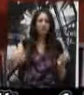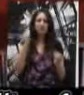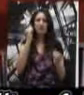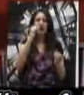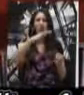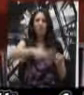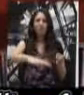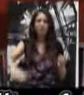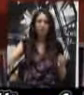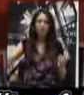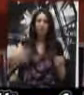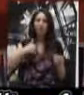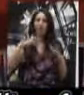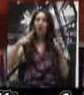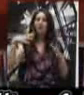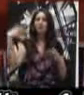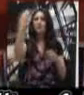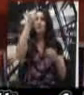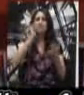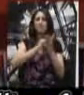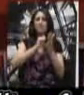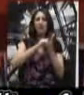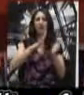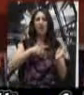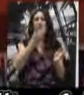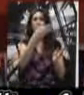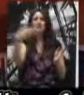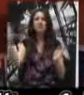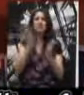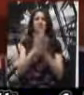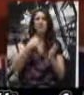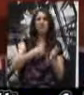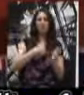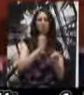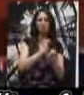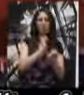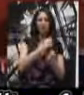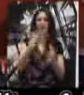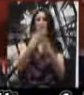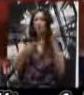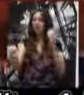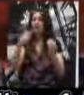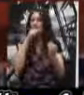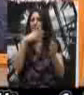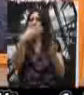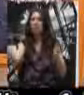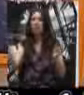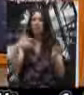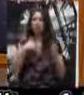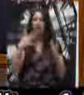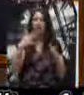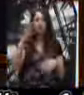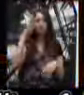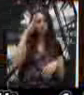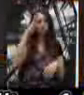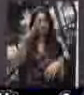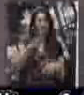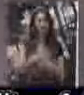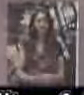عيال صغيرين، وخايفه لحسن صاحب البيت والنبي يكرشهم بسبب انا والنبي، يكفكوا شر المرض ان شاء الله. اشكرك